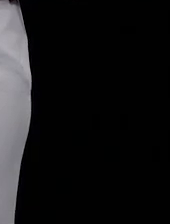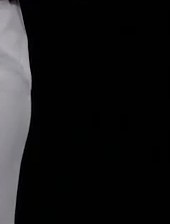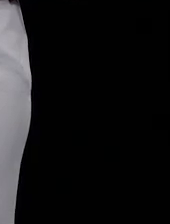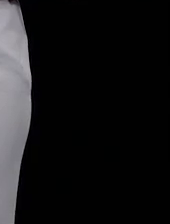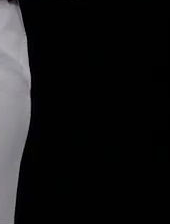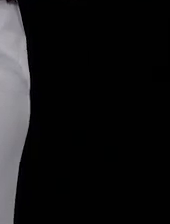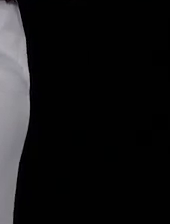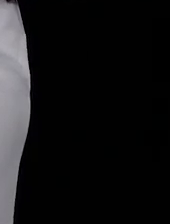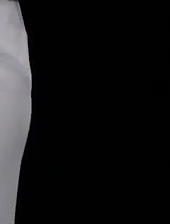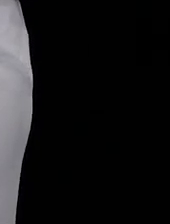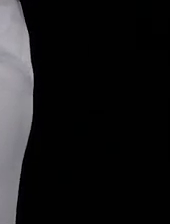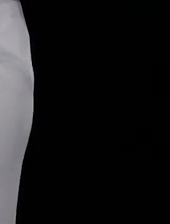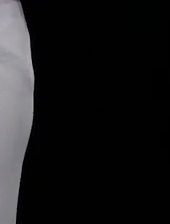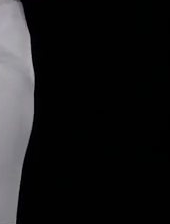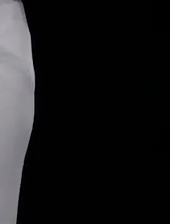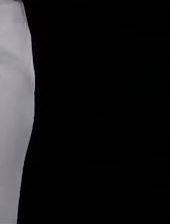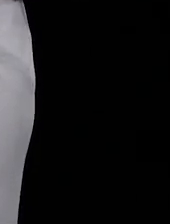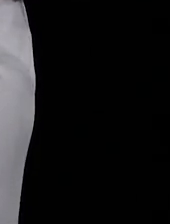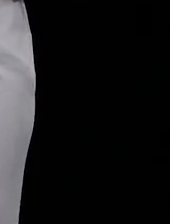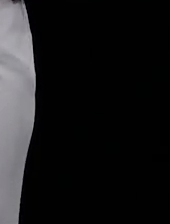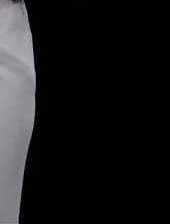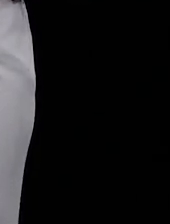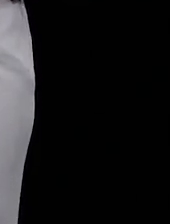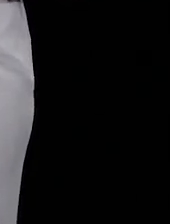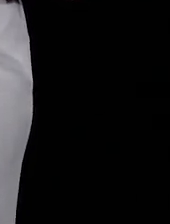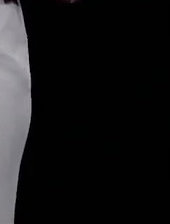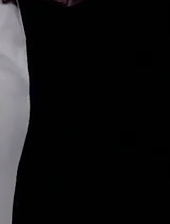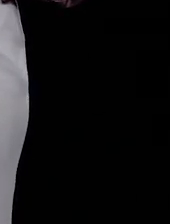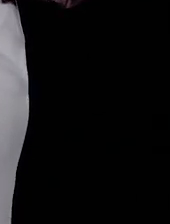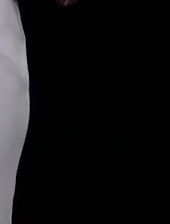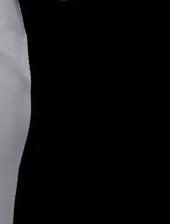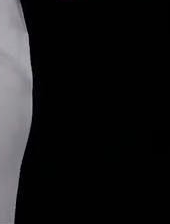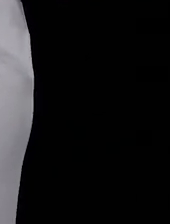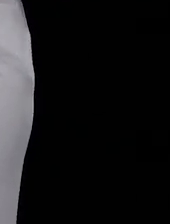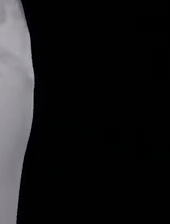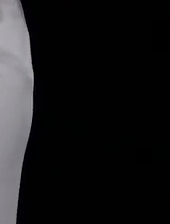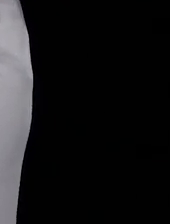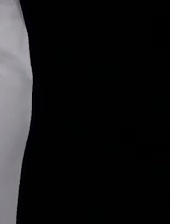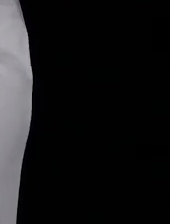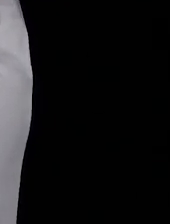언제 어디서나 내 손안의 뉴스 광주 mbc 뉴스 유튜브 구독으로 함께 하세요